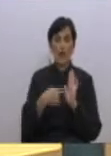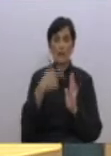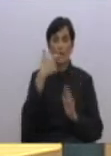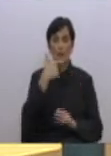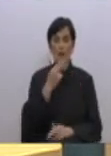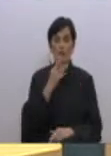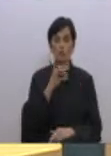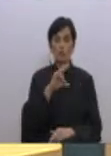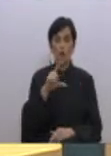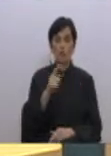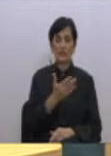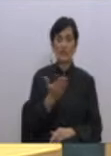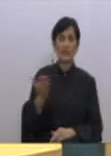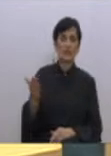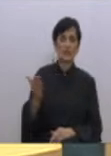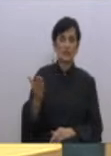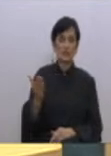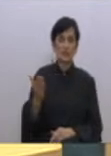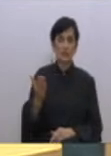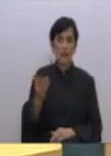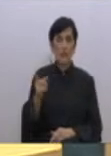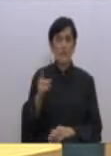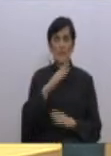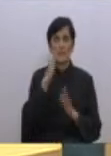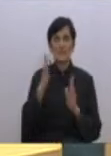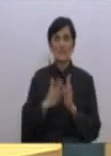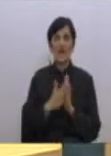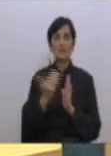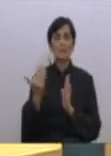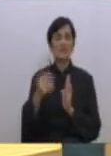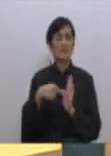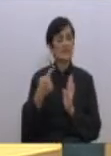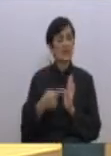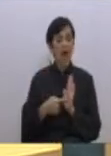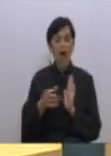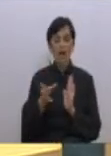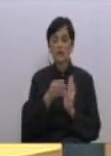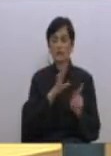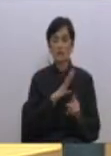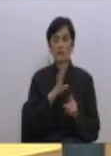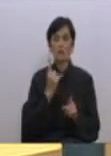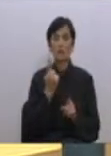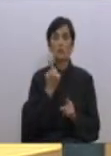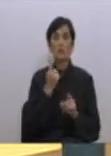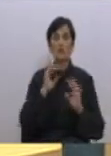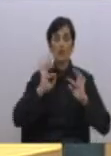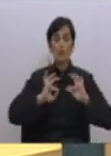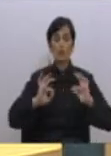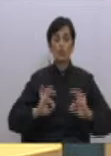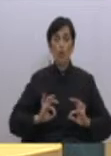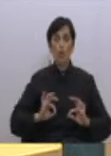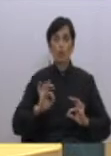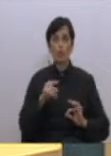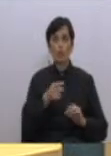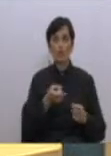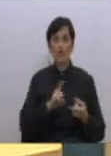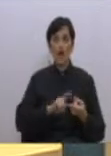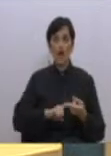Sotnestan, Romelic, principii, Tlad Misi Sakit Hebiareco. Ezra Ghipirueli, Procuratura Stantaka Ushirebit.